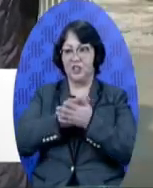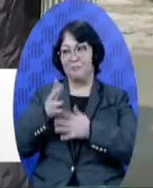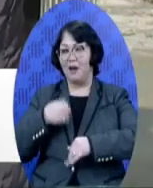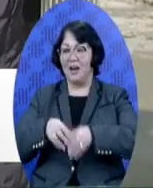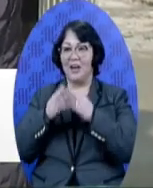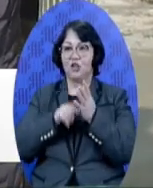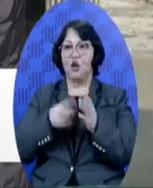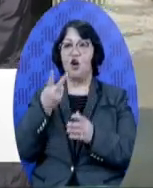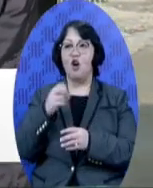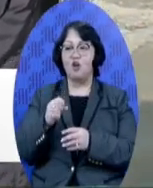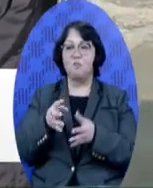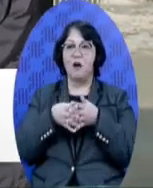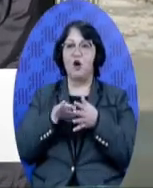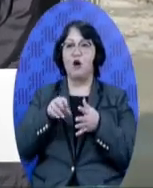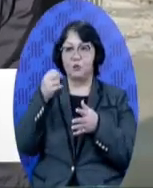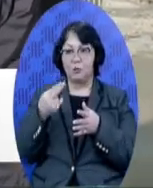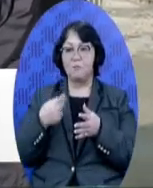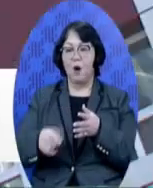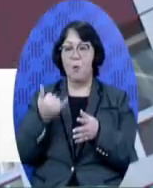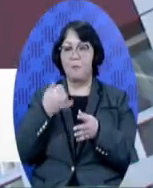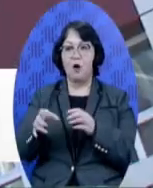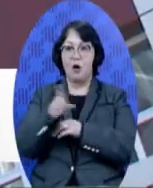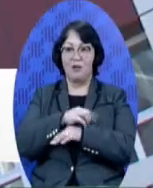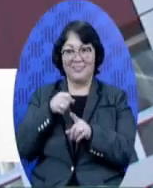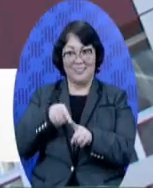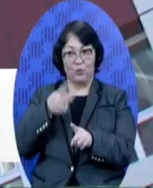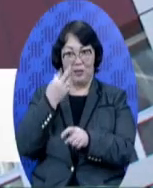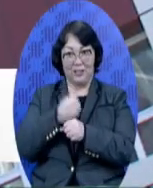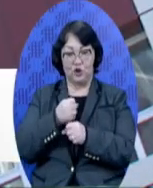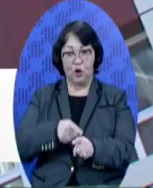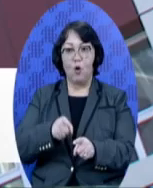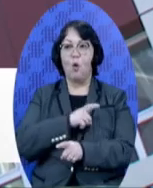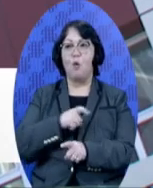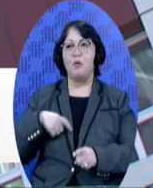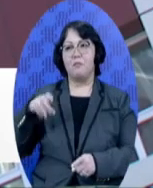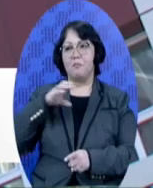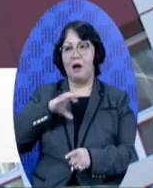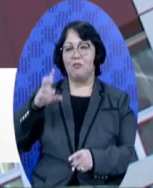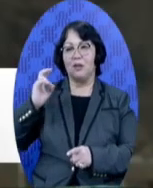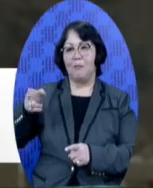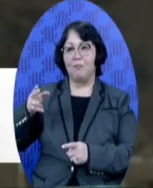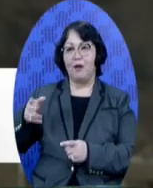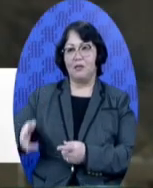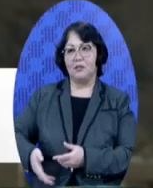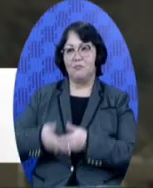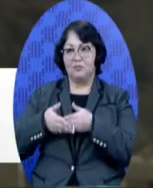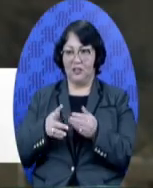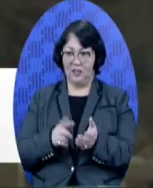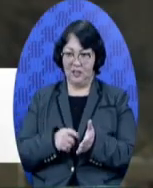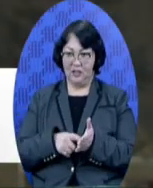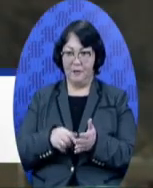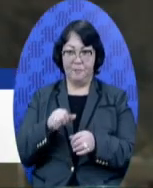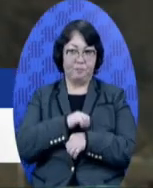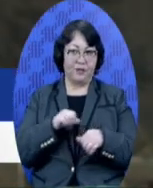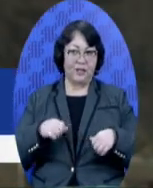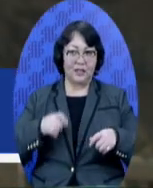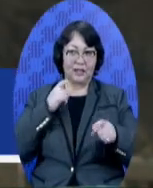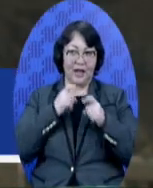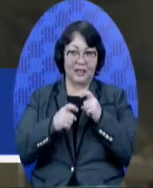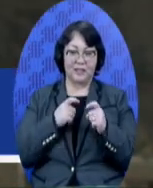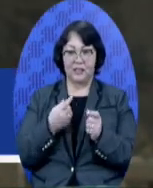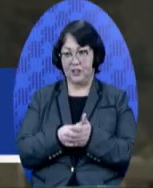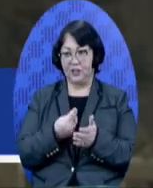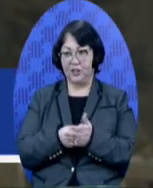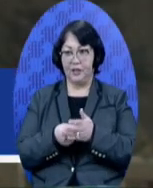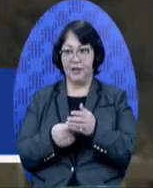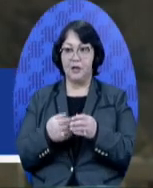За нийслэлээс дараагийн ээлжийн дахин төлөвлөлтийн ажилд хувийн хөвчлөлийн оролцоо чухал гэж үзэж байна. Жохон иргэдтэй харилцааны тал дээр одоо жишээлбэл